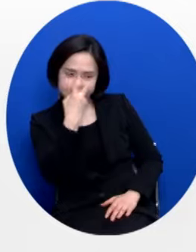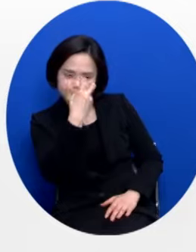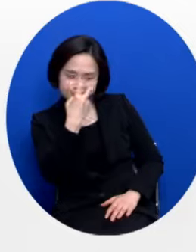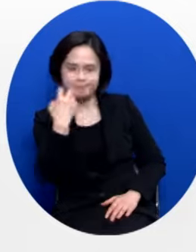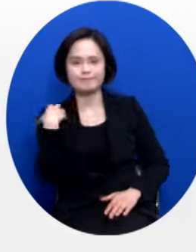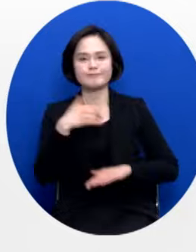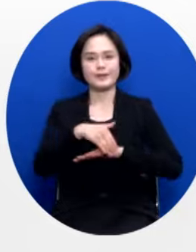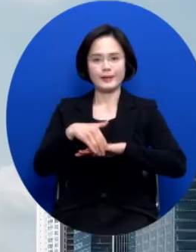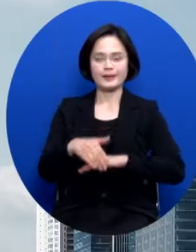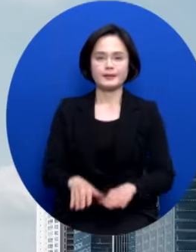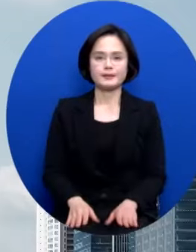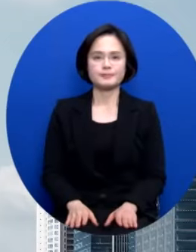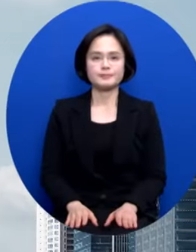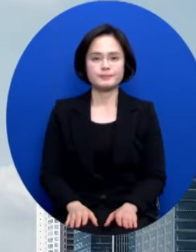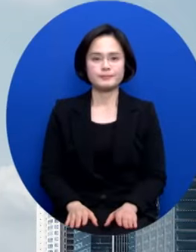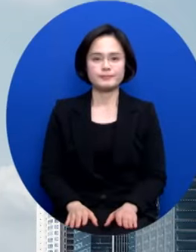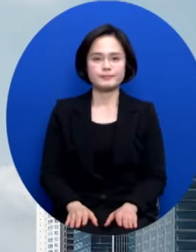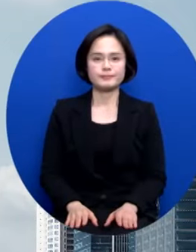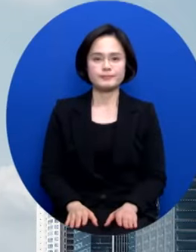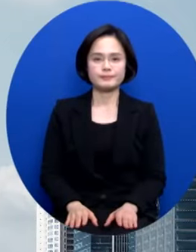계획입니다.